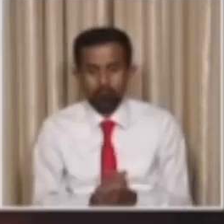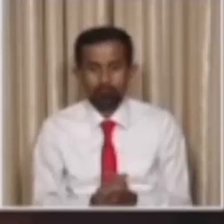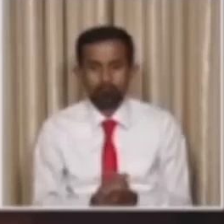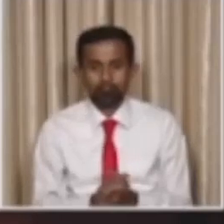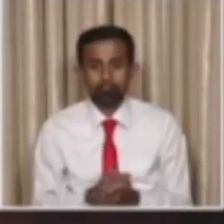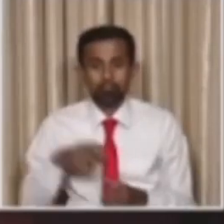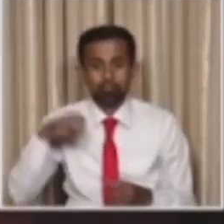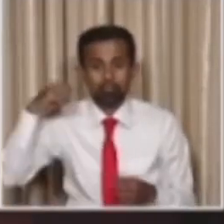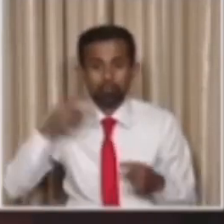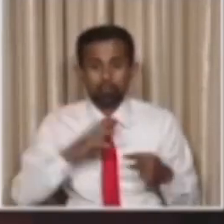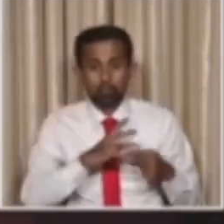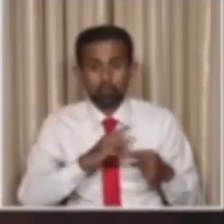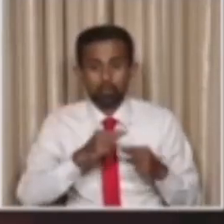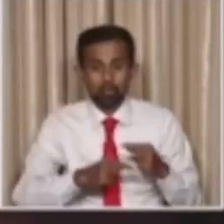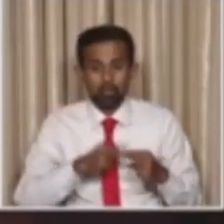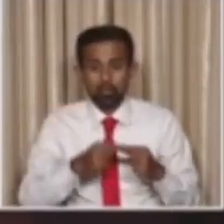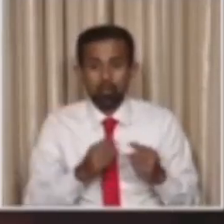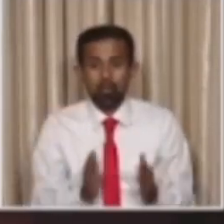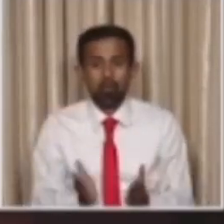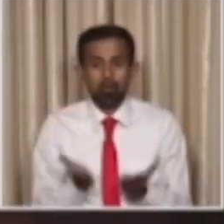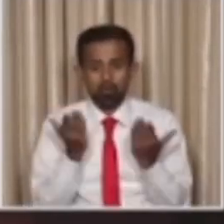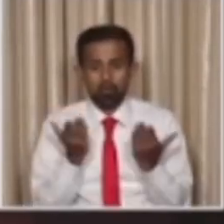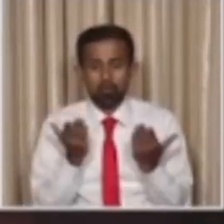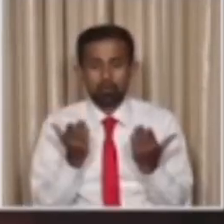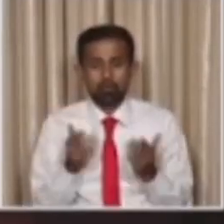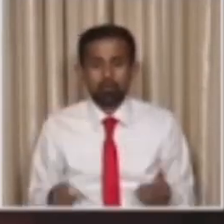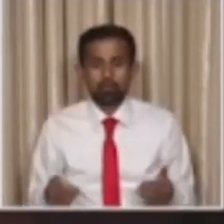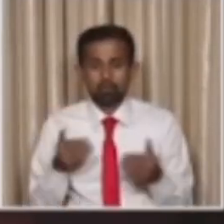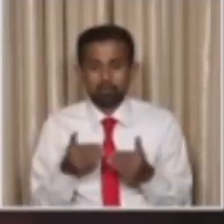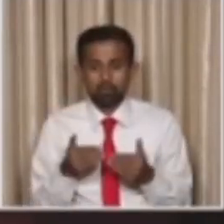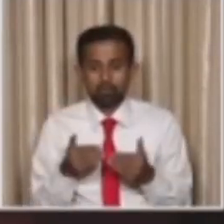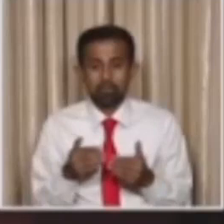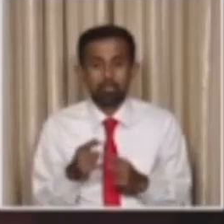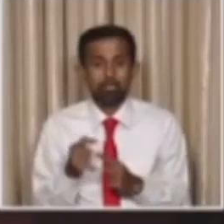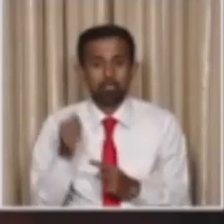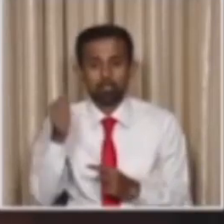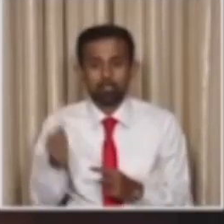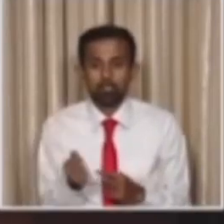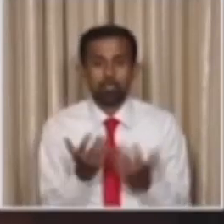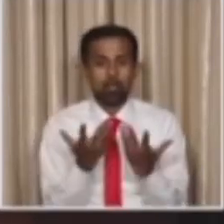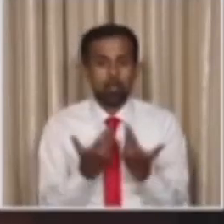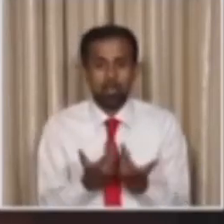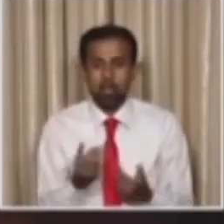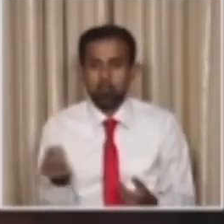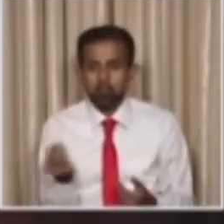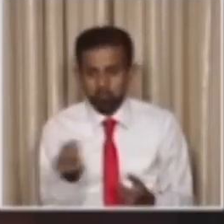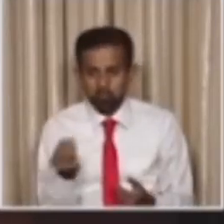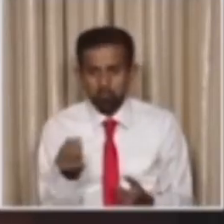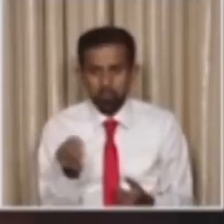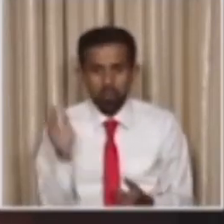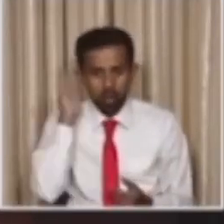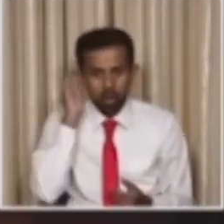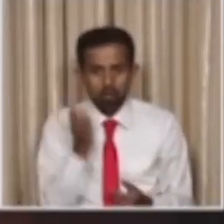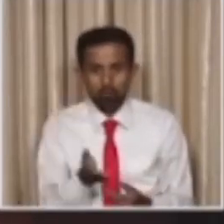එම විදුලි ජනන ඒකකය යළි පණගැන්වීම සඳහා දැනට සිටින මෙහෙයුම් ඉංජිනේරුවන් ප්‍රමාණවත් නොවන බව වාර්තා